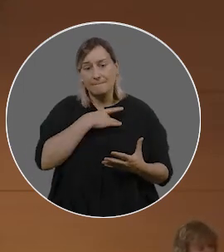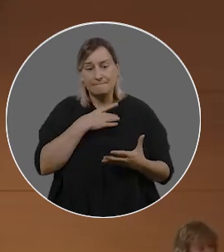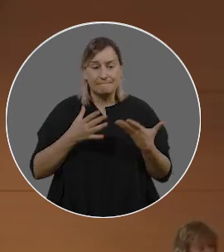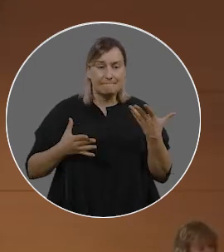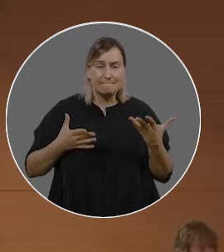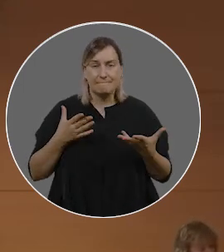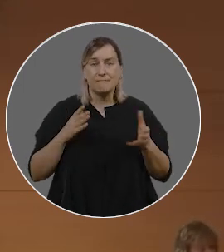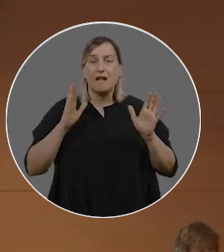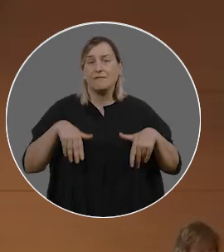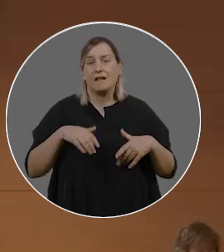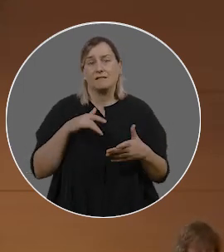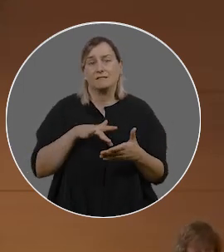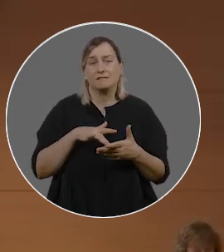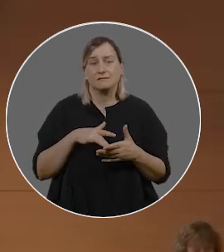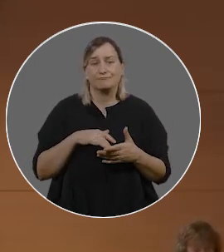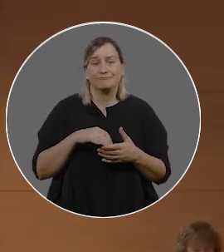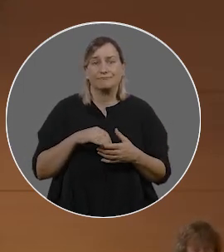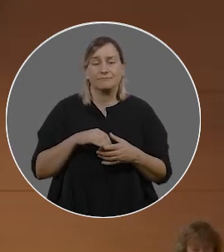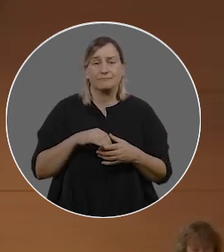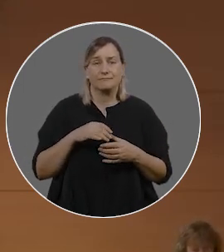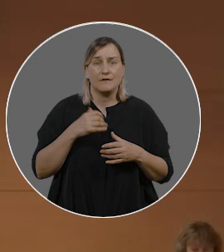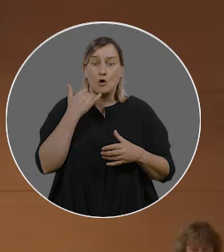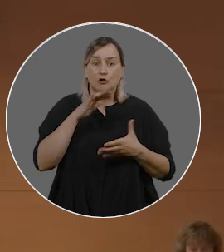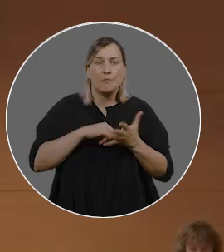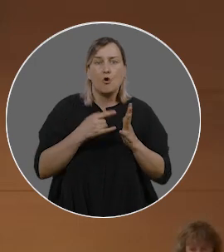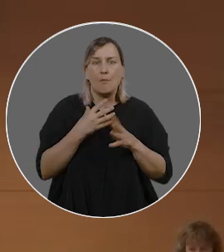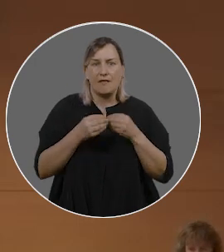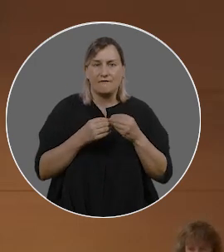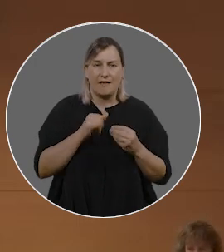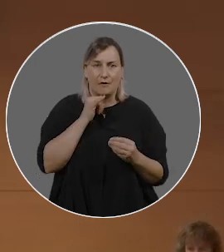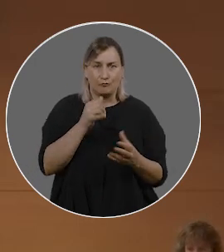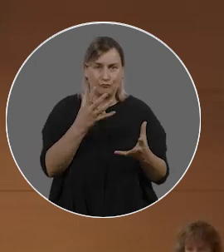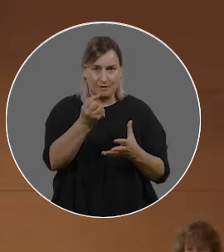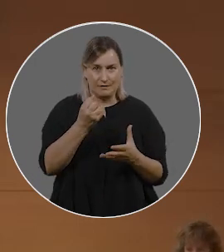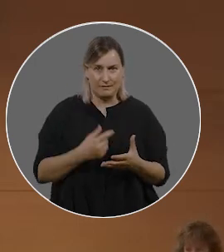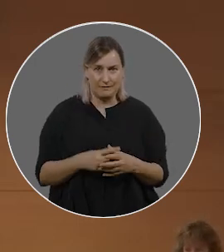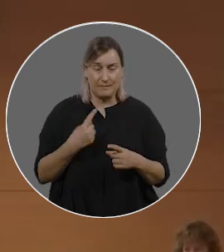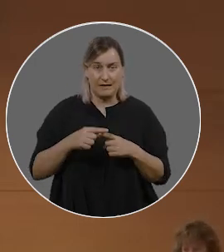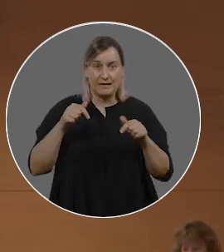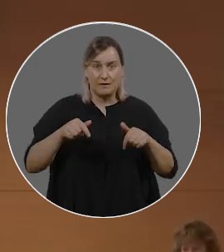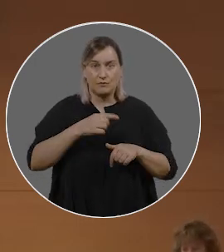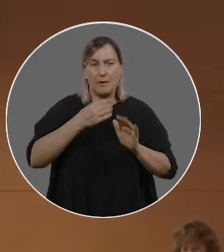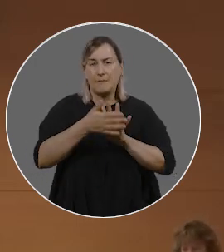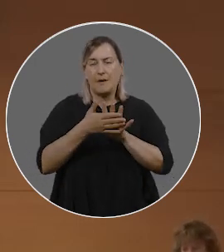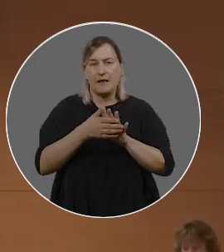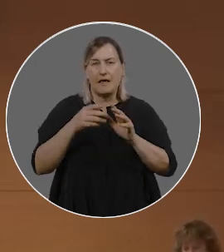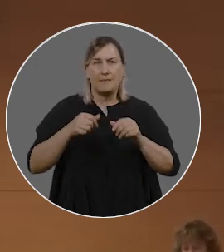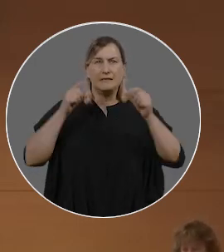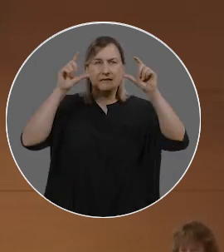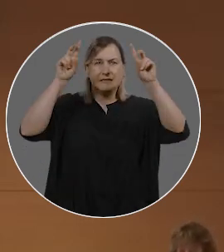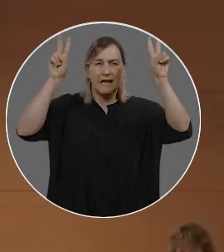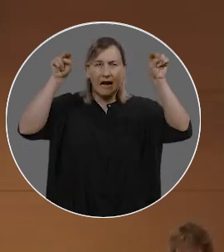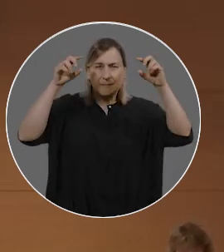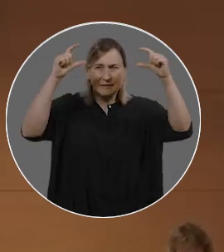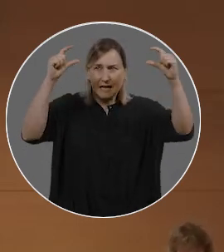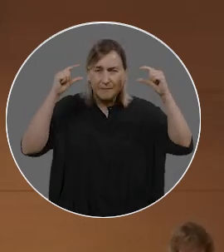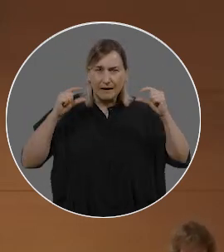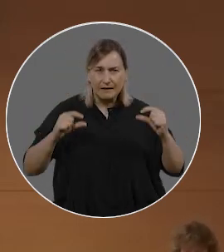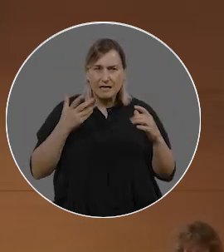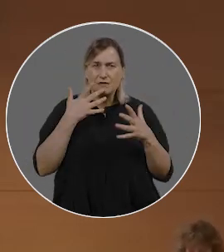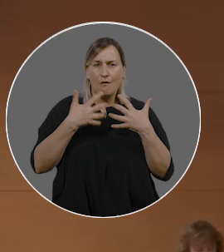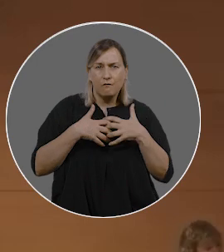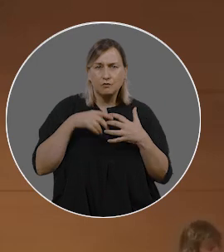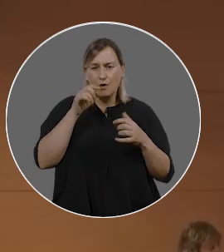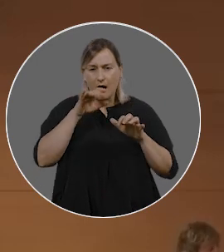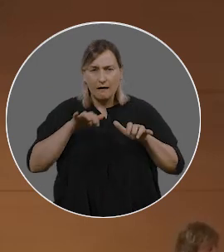bé i llavors tampoc s'atreveix o no sap com l'ha de fer aquesta denúncia, perquè bé, nosaltres aquí parlem que si d'encapçalaments, que si de no sé què,